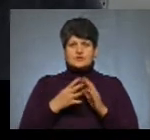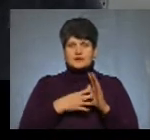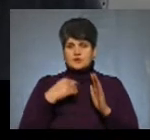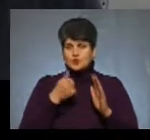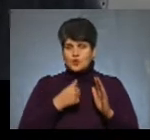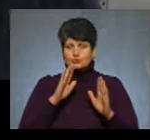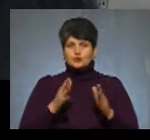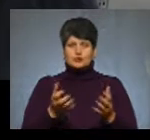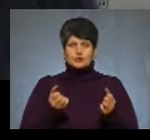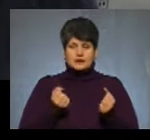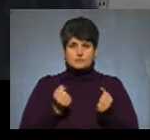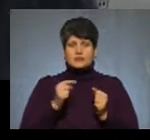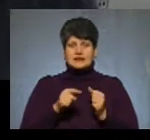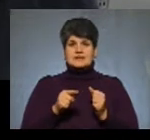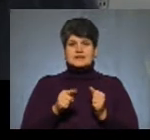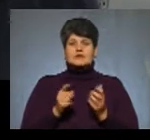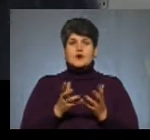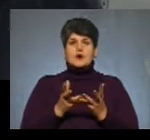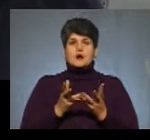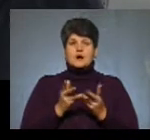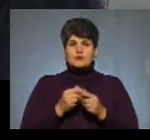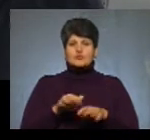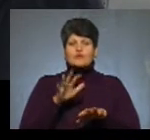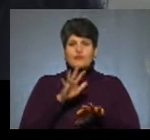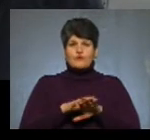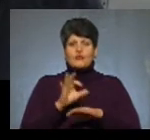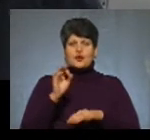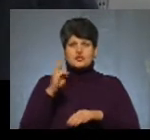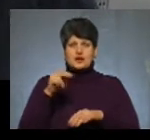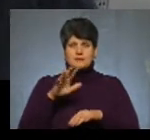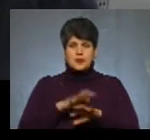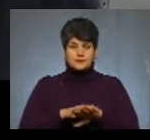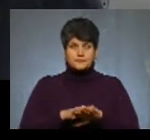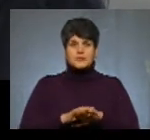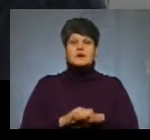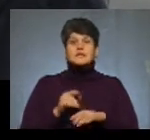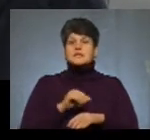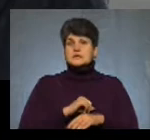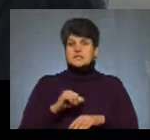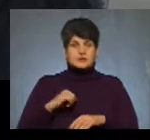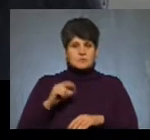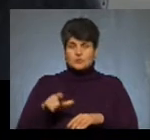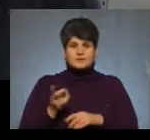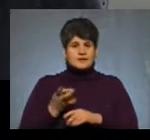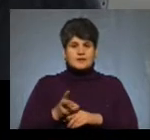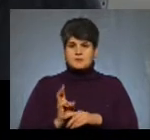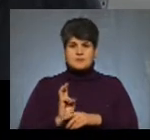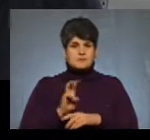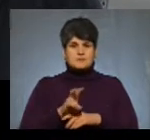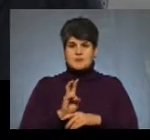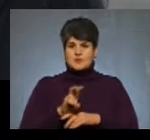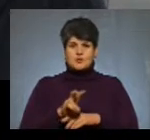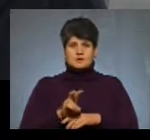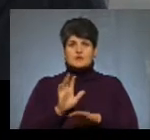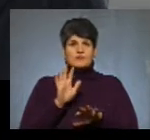2019 року, будуть отримувати її через рахунковий рахунок, відкритий Ощадбанку. При цьому самим громадянам не треба звертатися